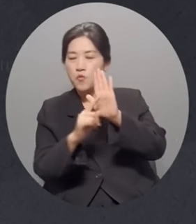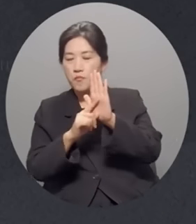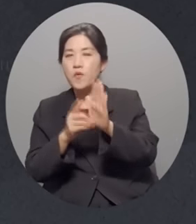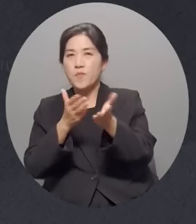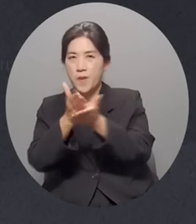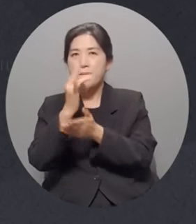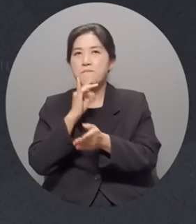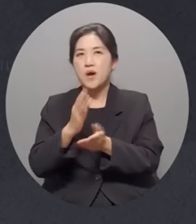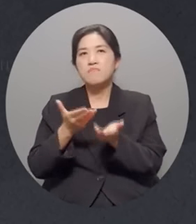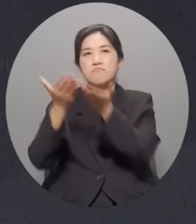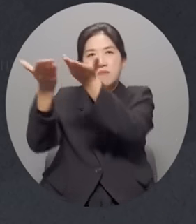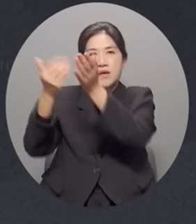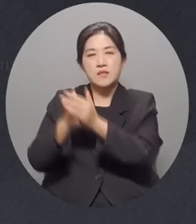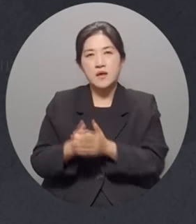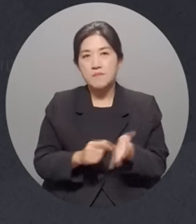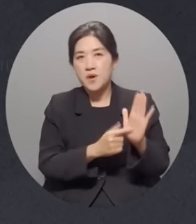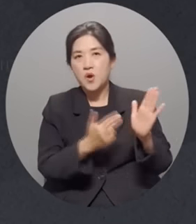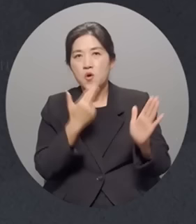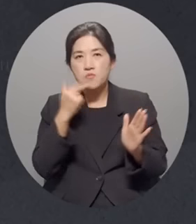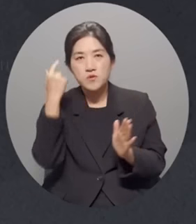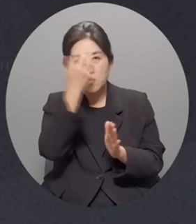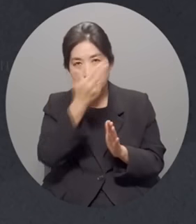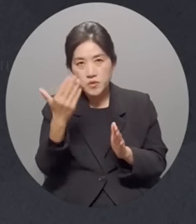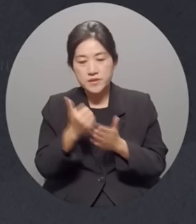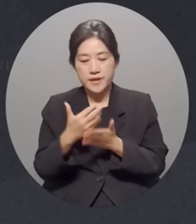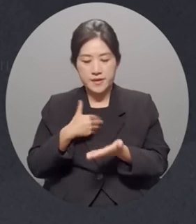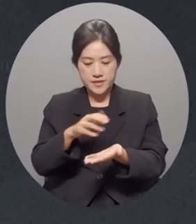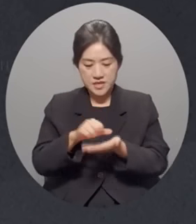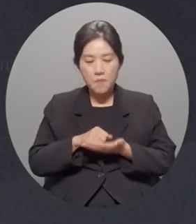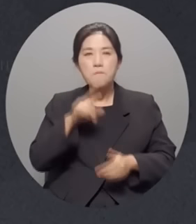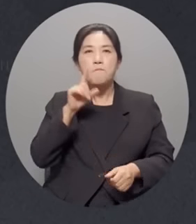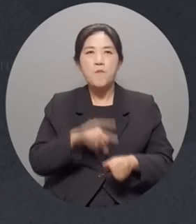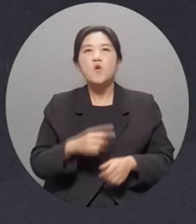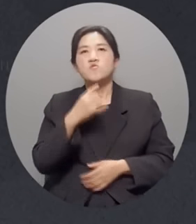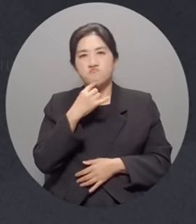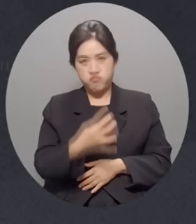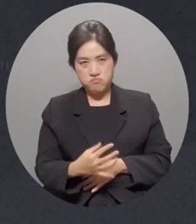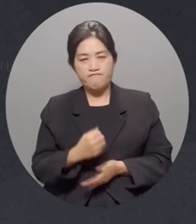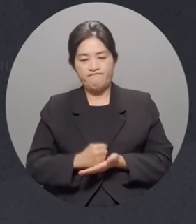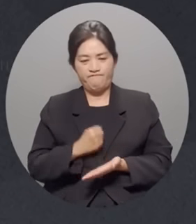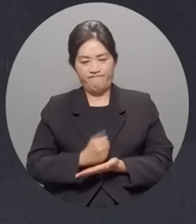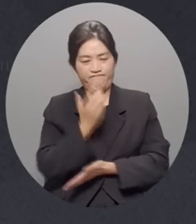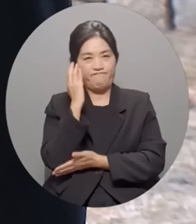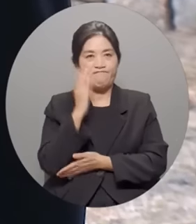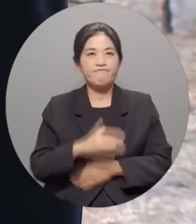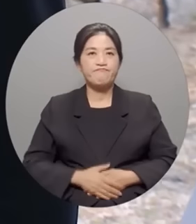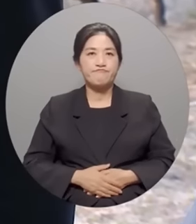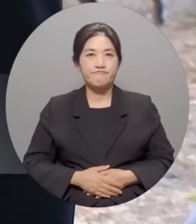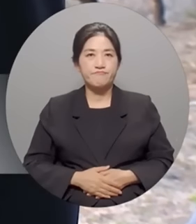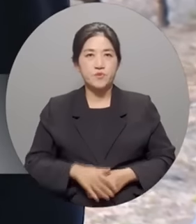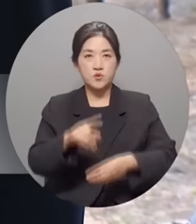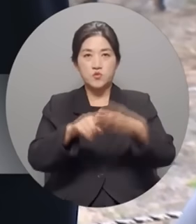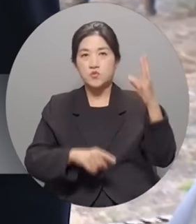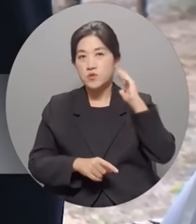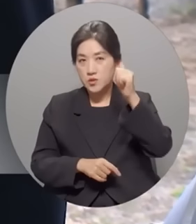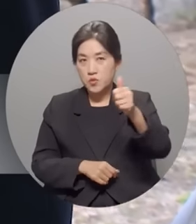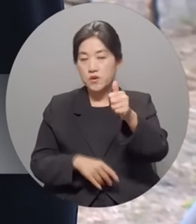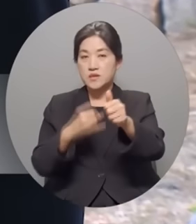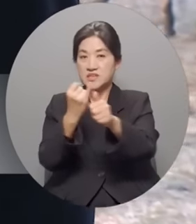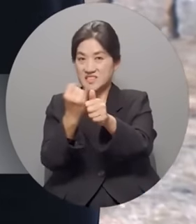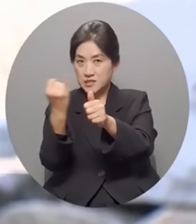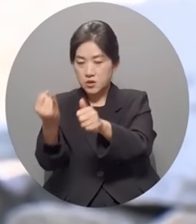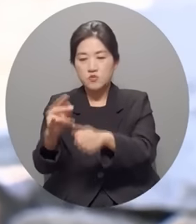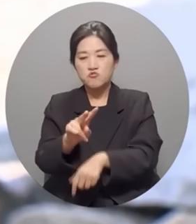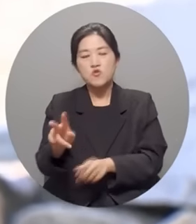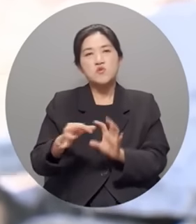보고했고 비공 여론 조사는 자신이 참고하기 위한 것이었다고 주장합니다 윤 대통령이나 김여사는